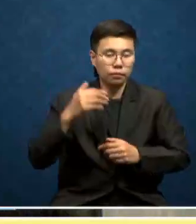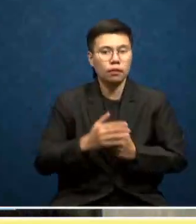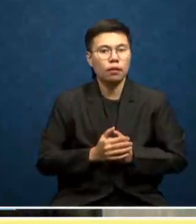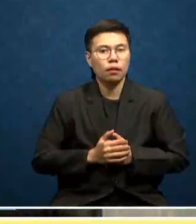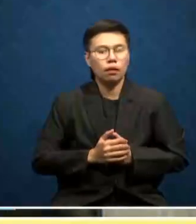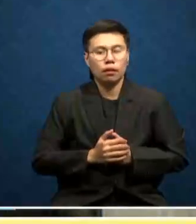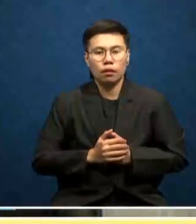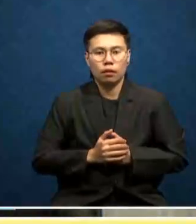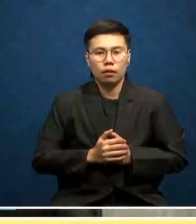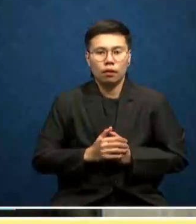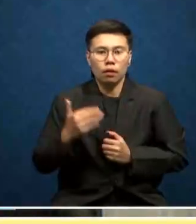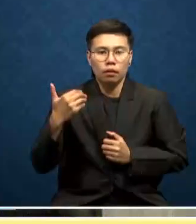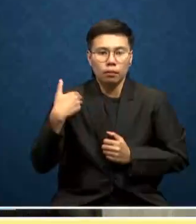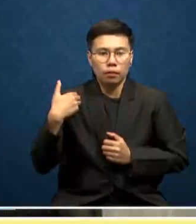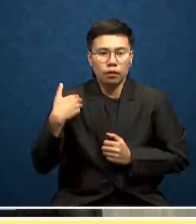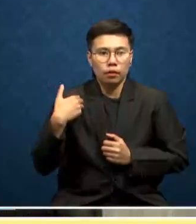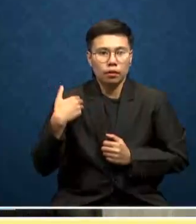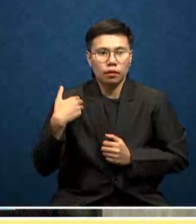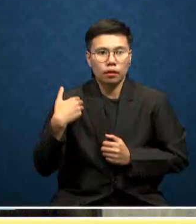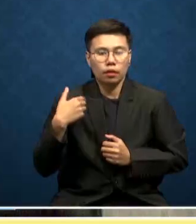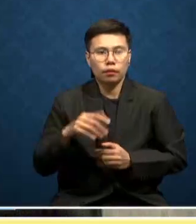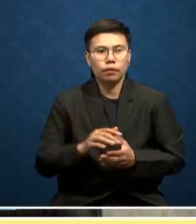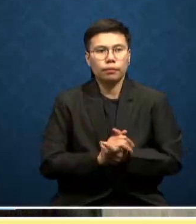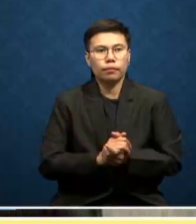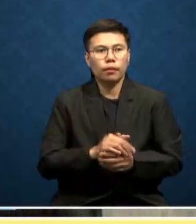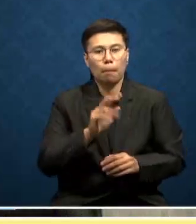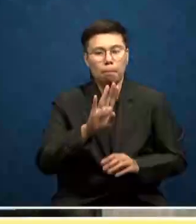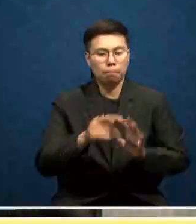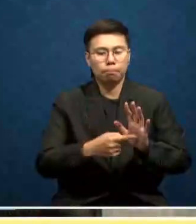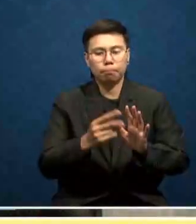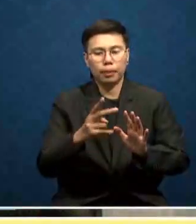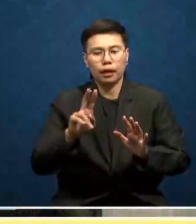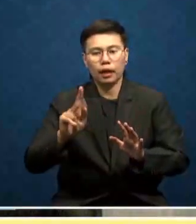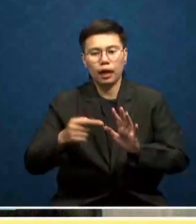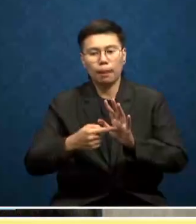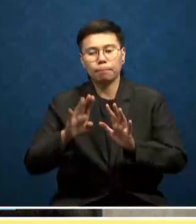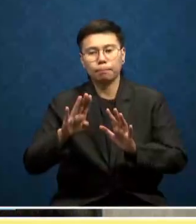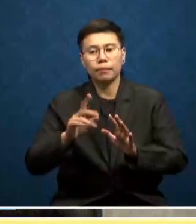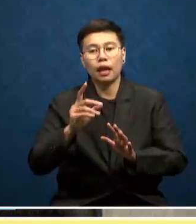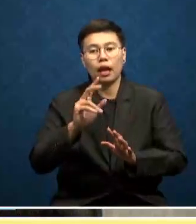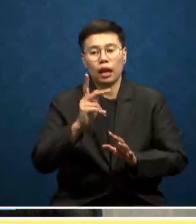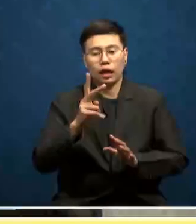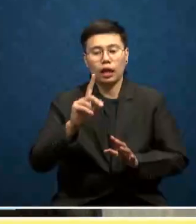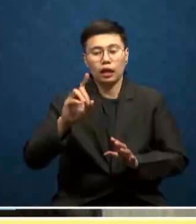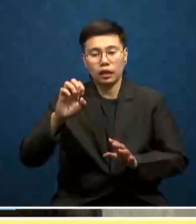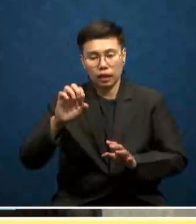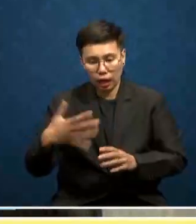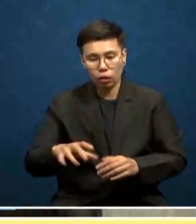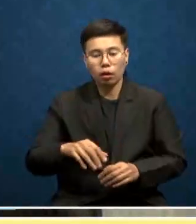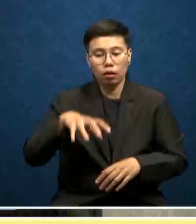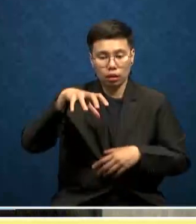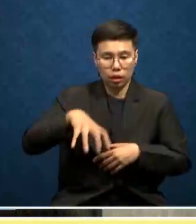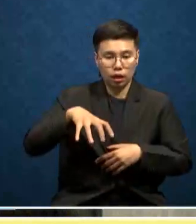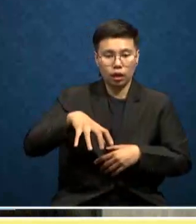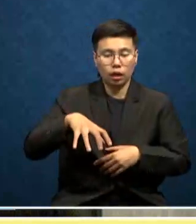บังคับคดีแล้วปรากฏว่าขายทอดตลาดไปแล้วทรัพย์สินและสิ่งปลูกสร้างที่ขายทอดตลาดไปนั้นมันไม่อยู่ในส